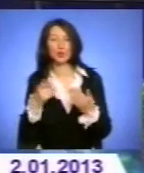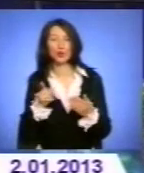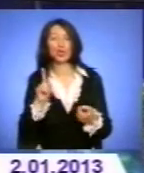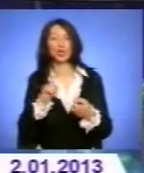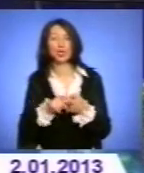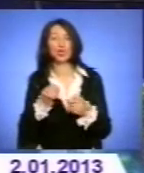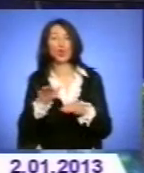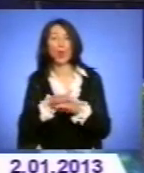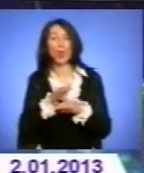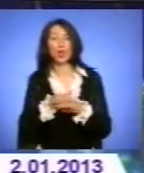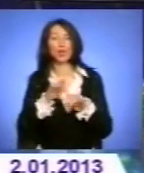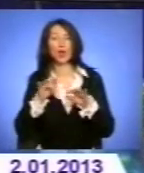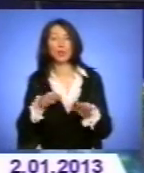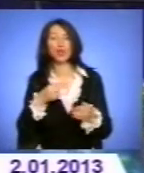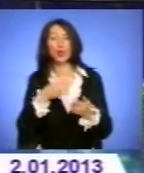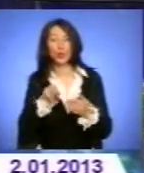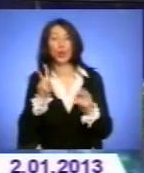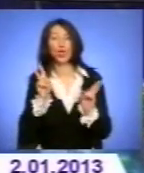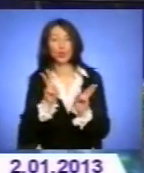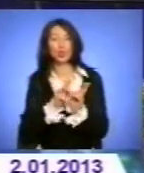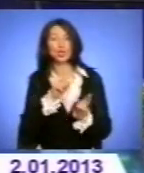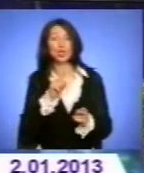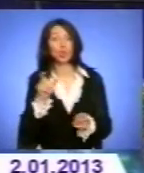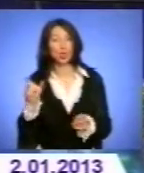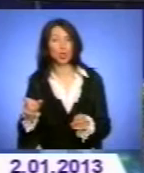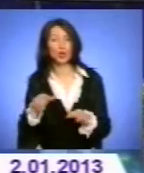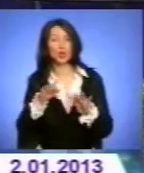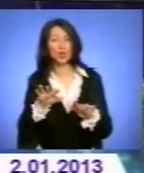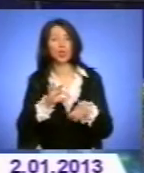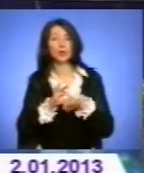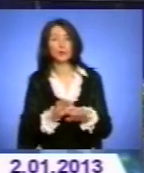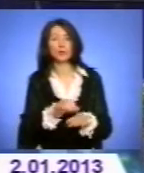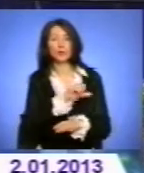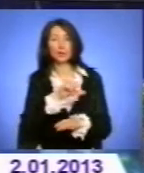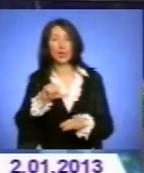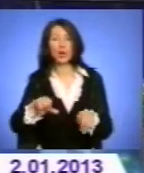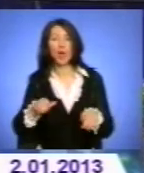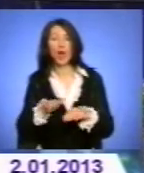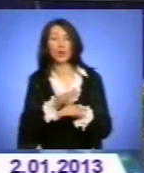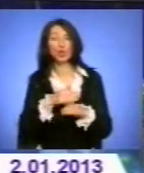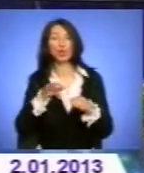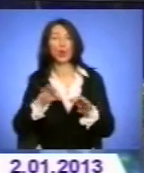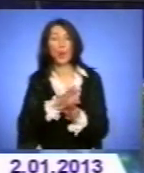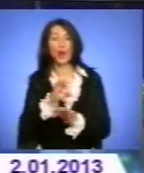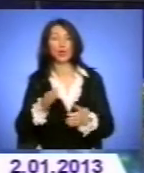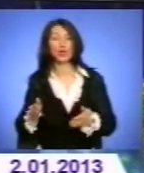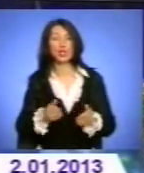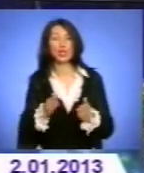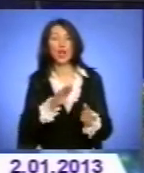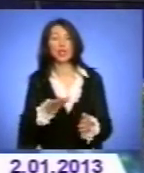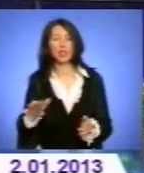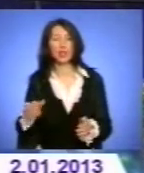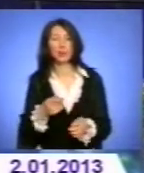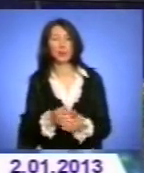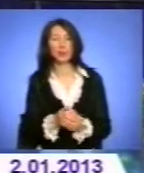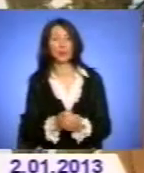до благодійної акції «Купи зустріч з людиною». Захід проходить у рамках благодійного проєкту «Шлях дітей». Про це дивимося